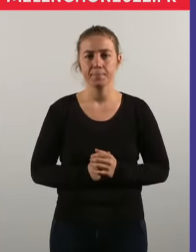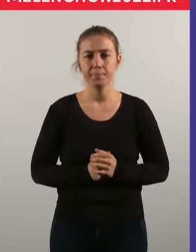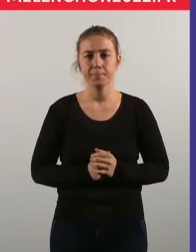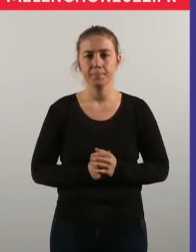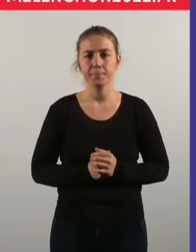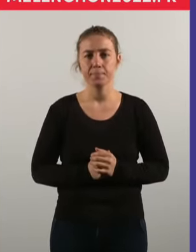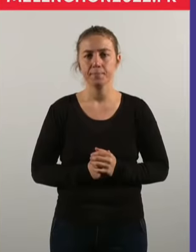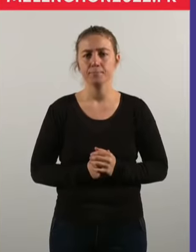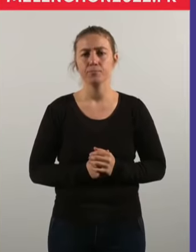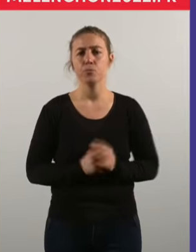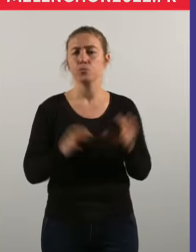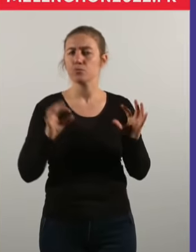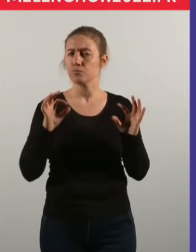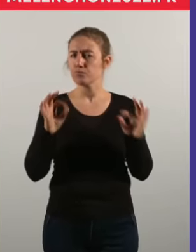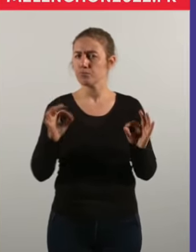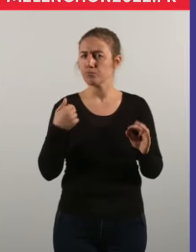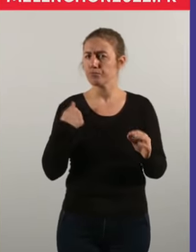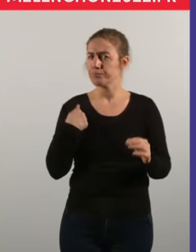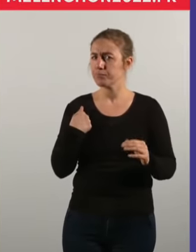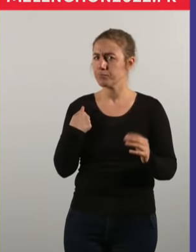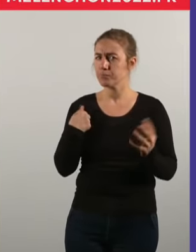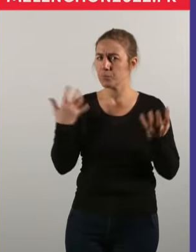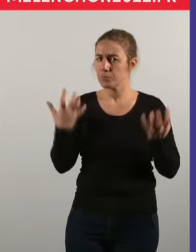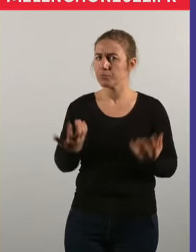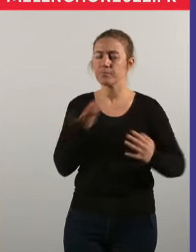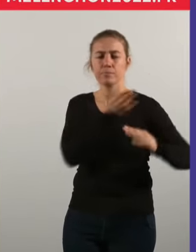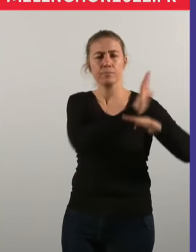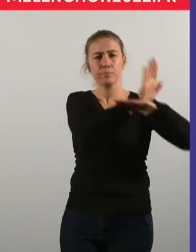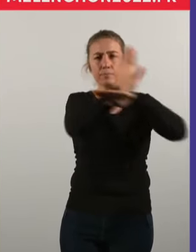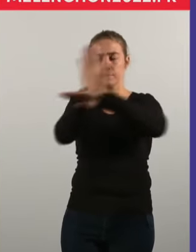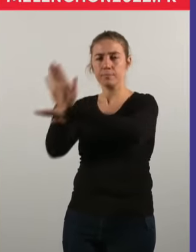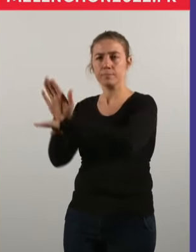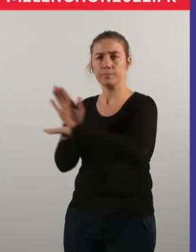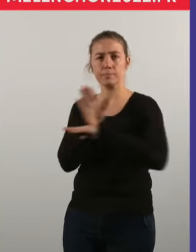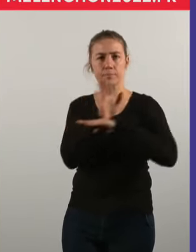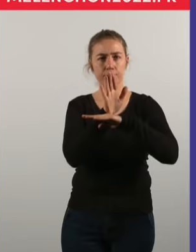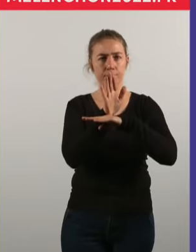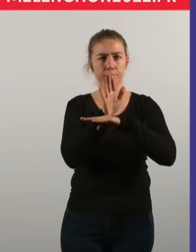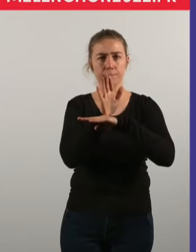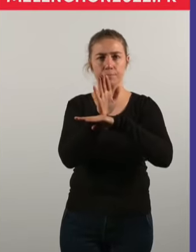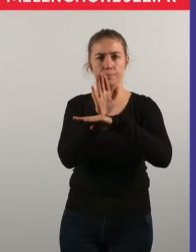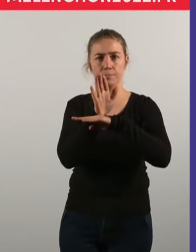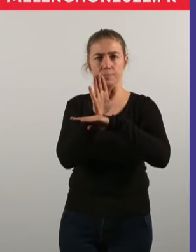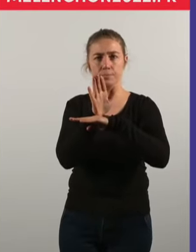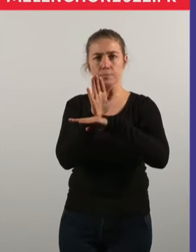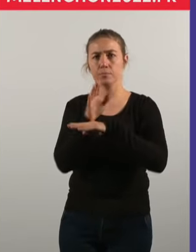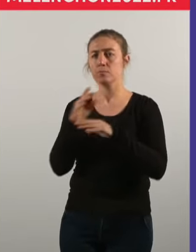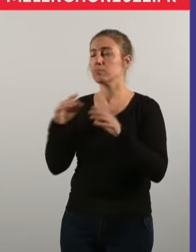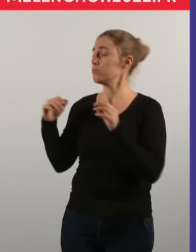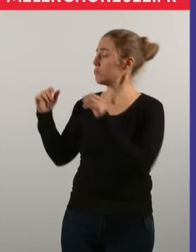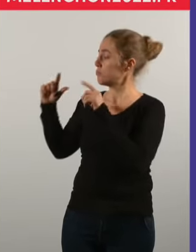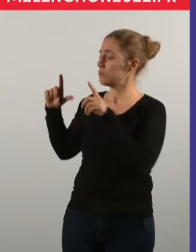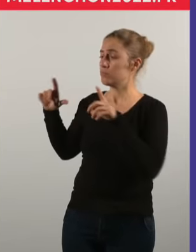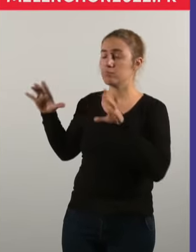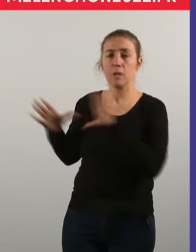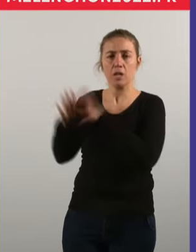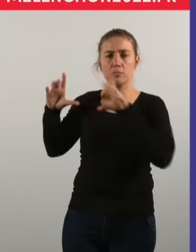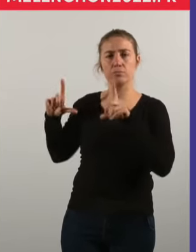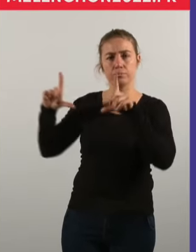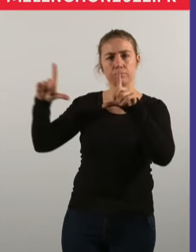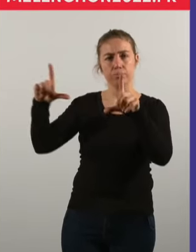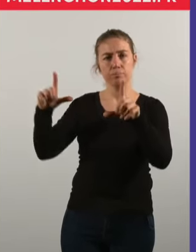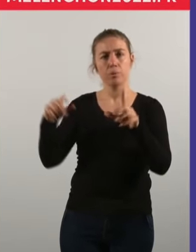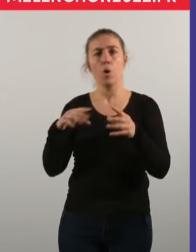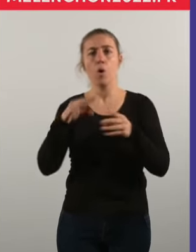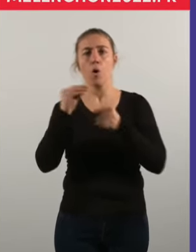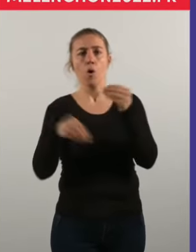Je vais vous montrer maintenant, à travers quelques tableaux, le monde dans les